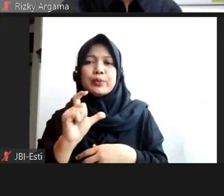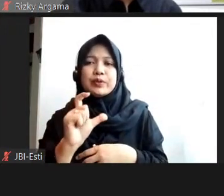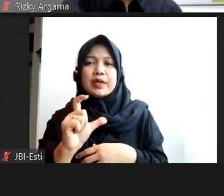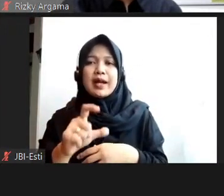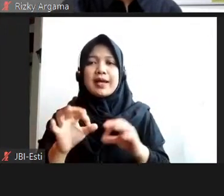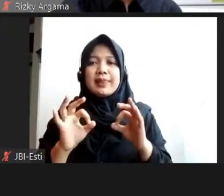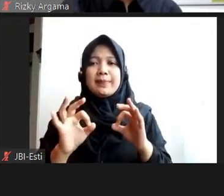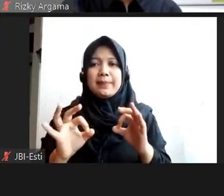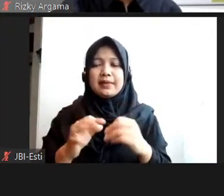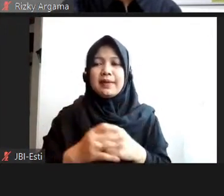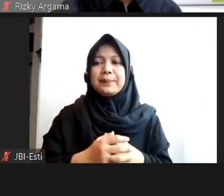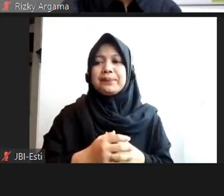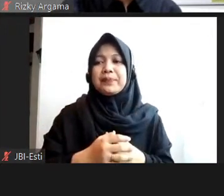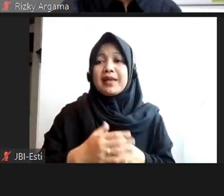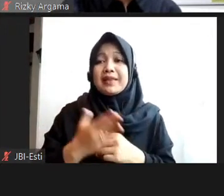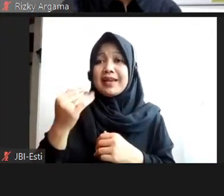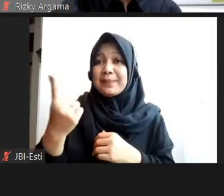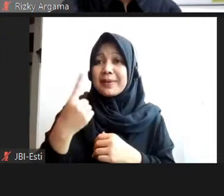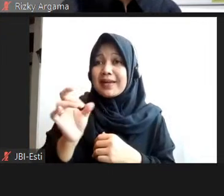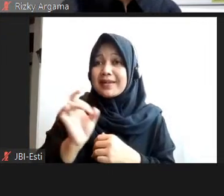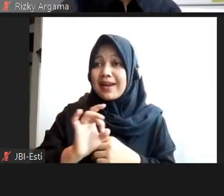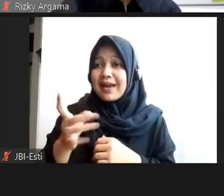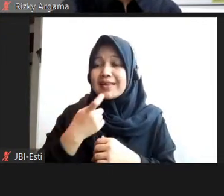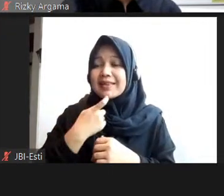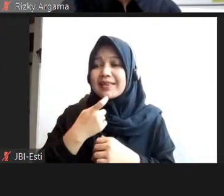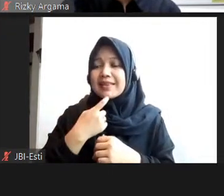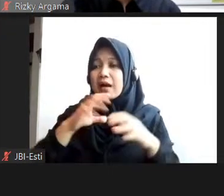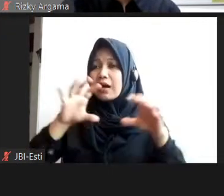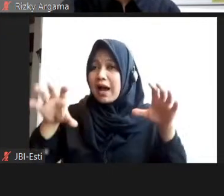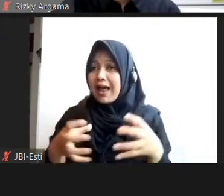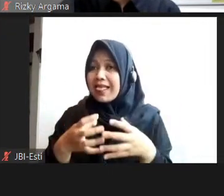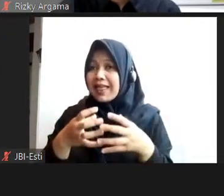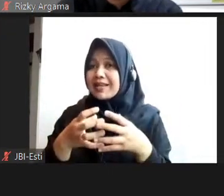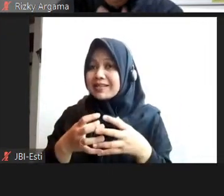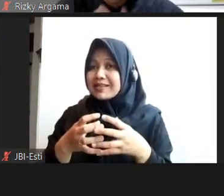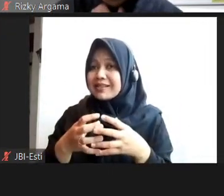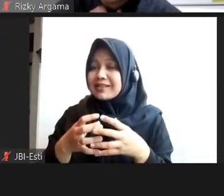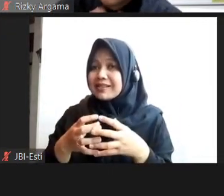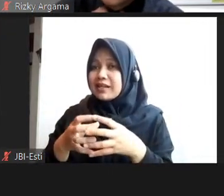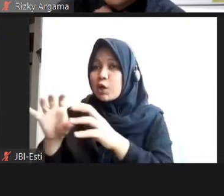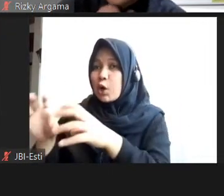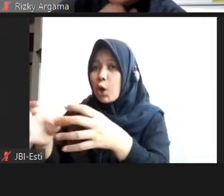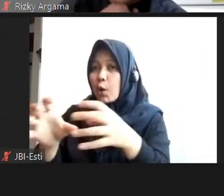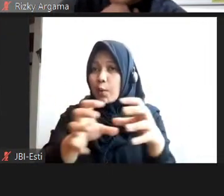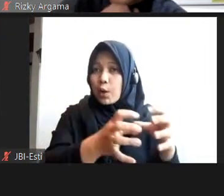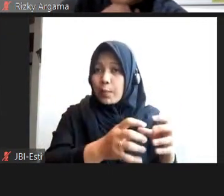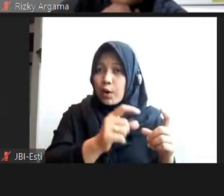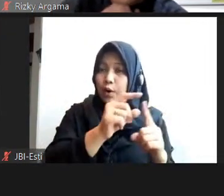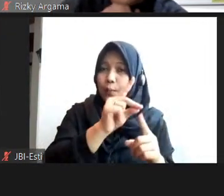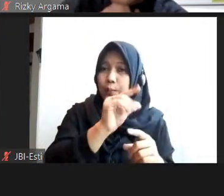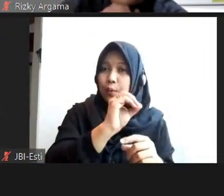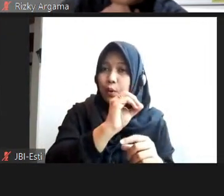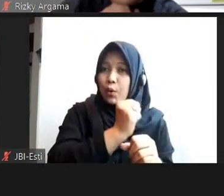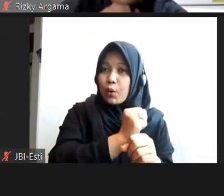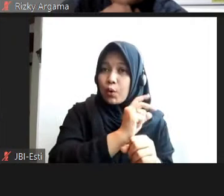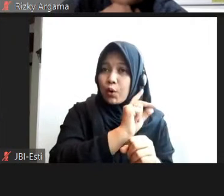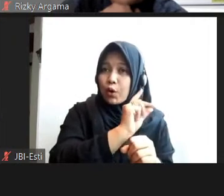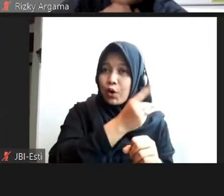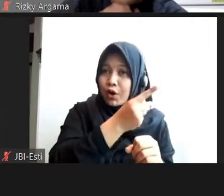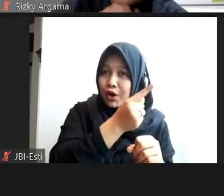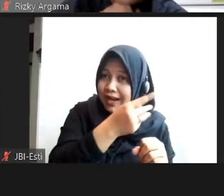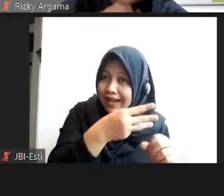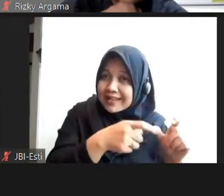pertanyaan lagi terkait dengan aliansi antara kelompok progresif dengan kelompok Islamis untuk